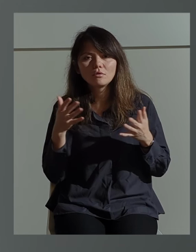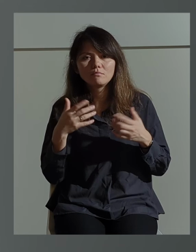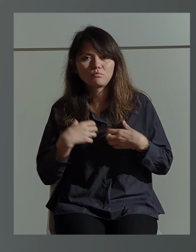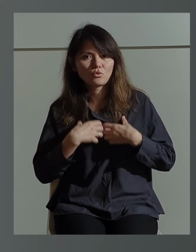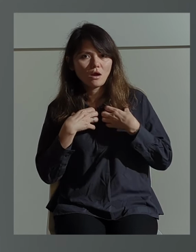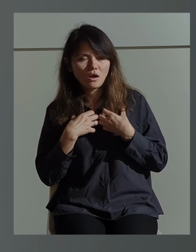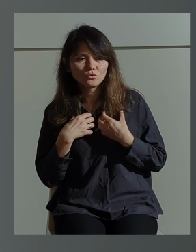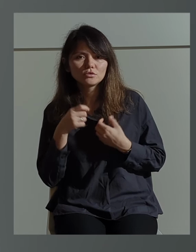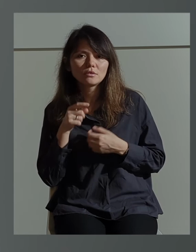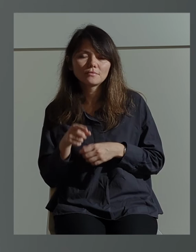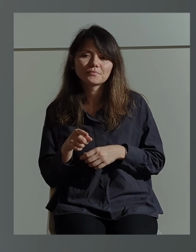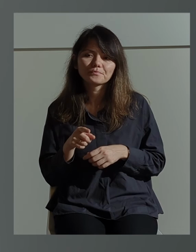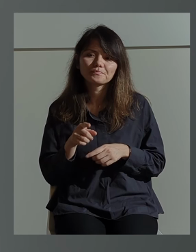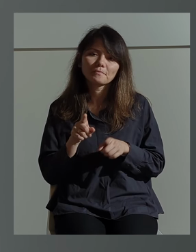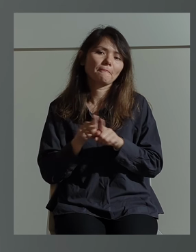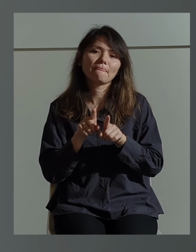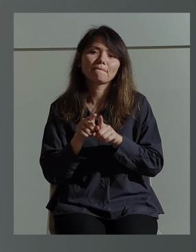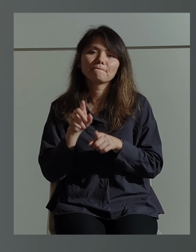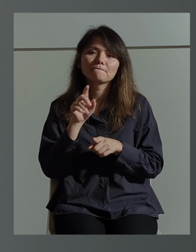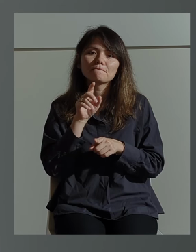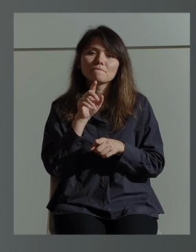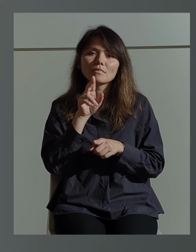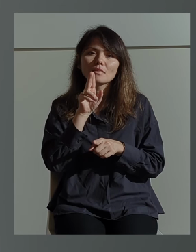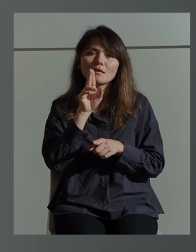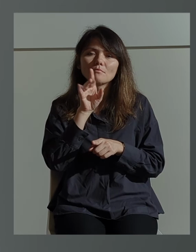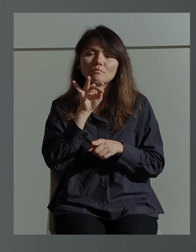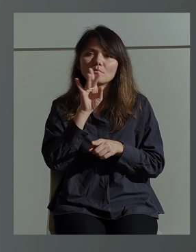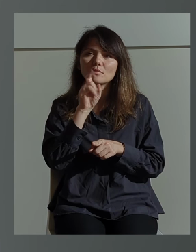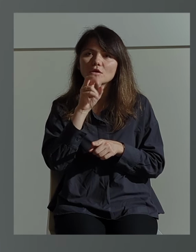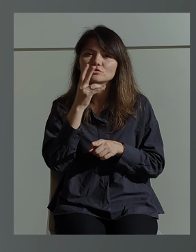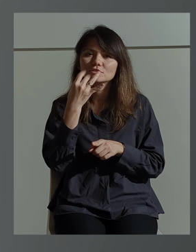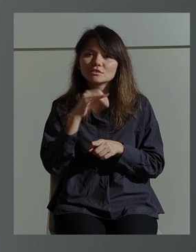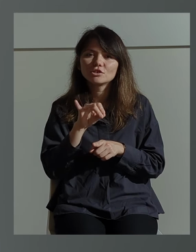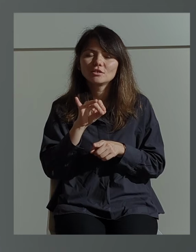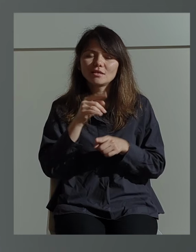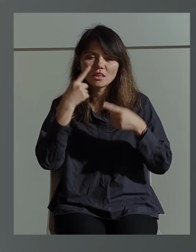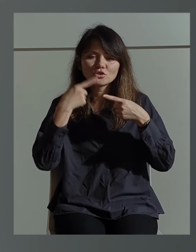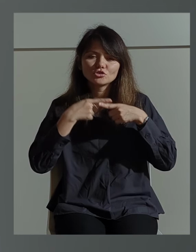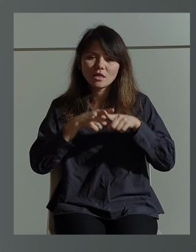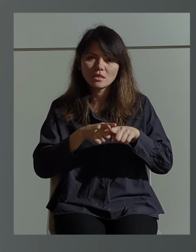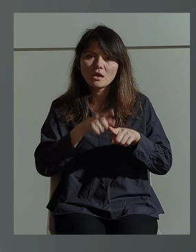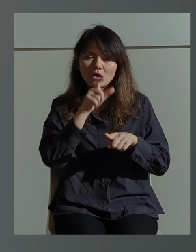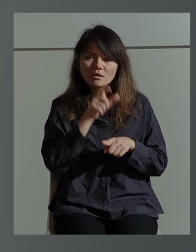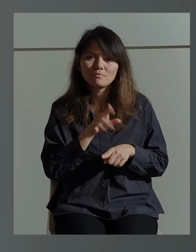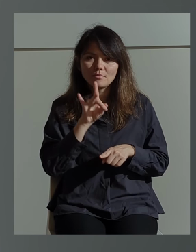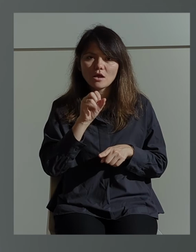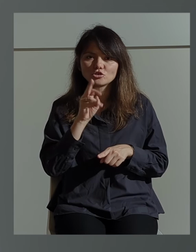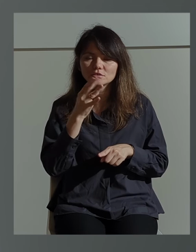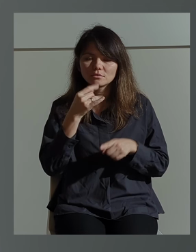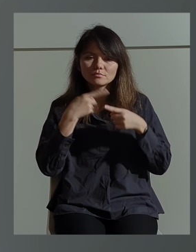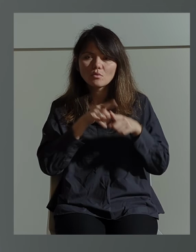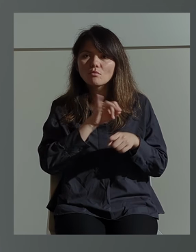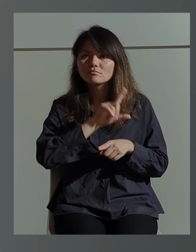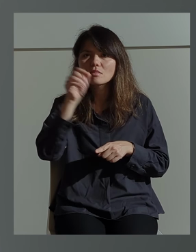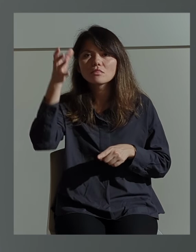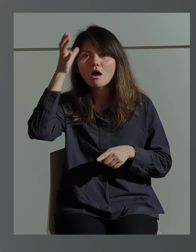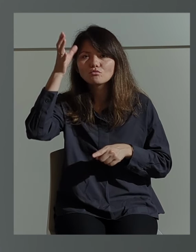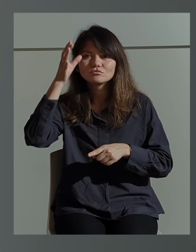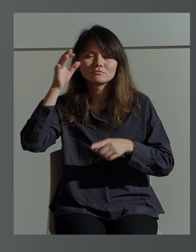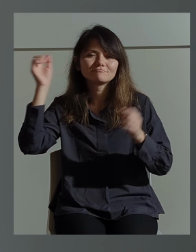её приводит Милан кундера про пражского инженера Пражский инженер отправляется на научный симпозиум в